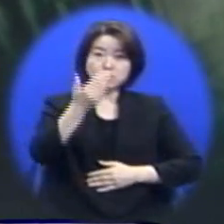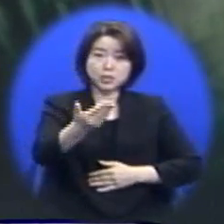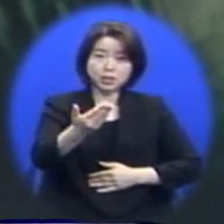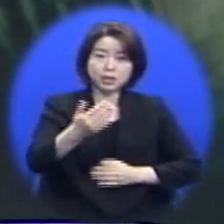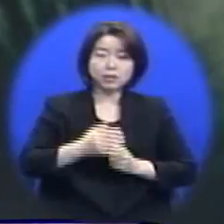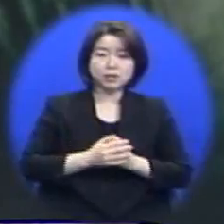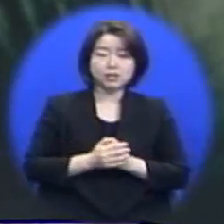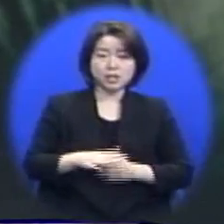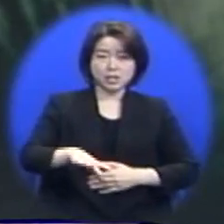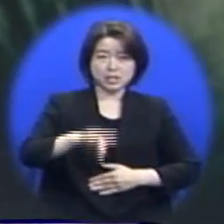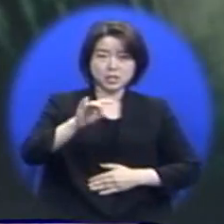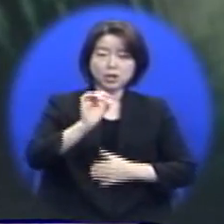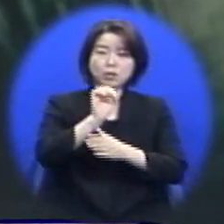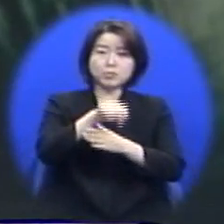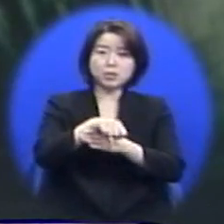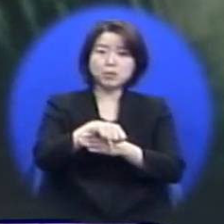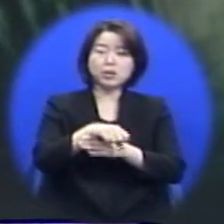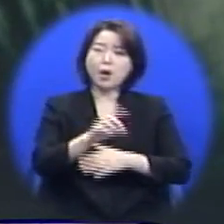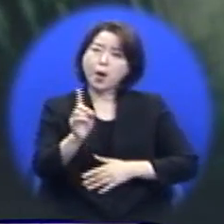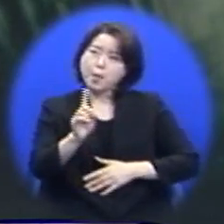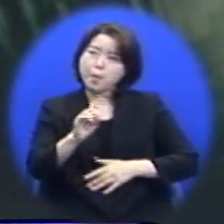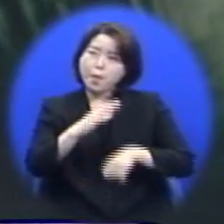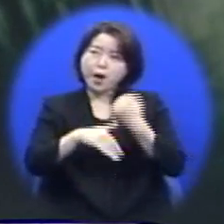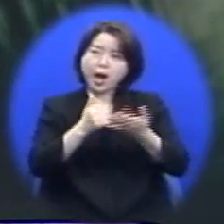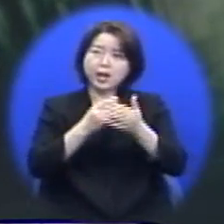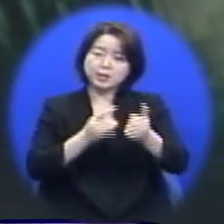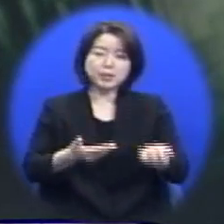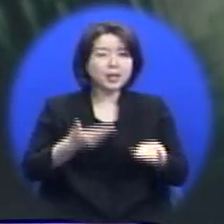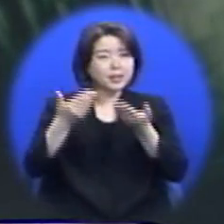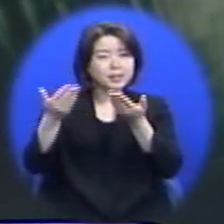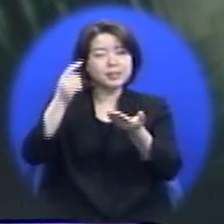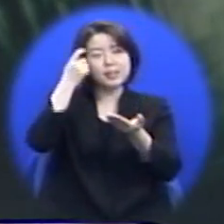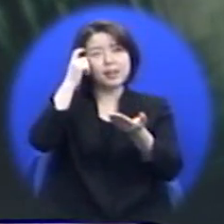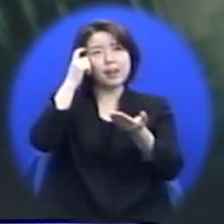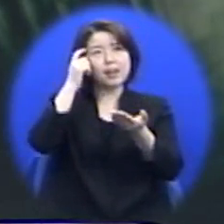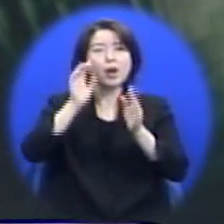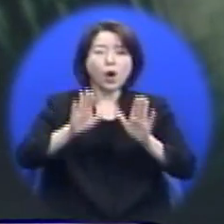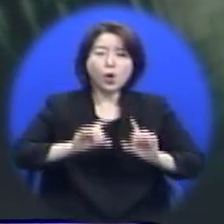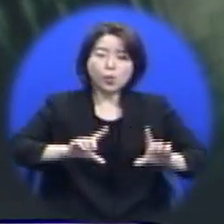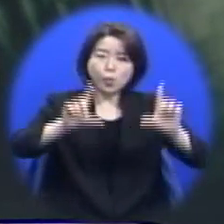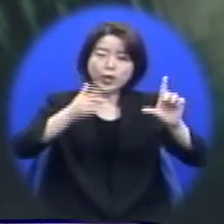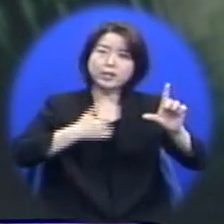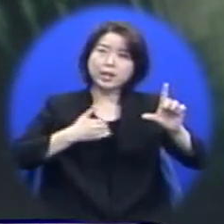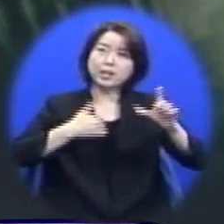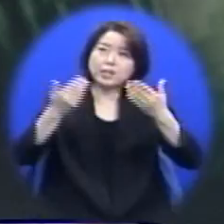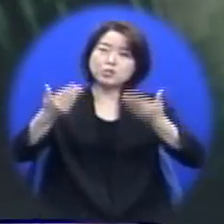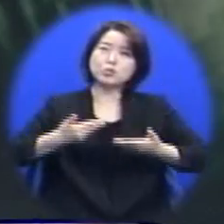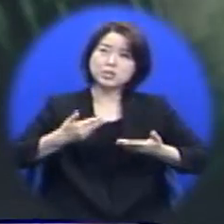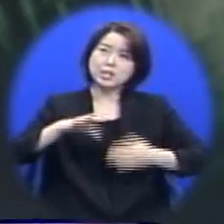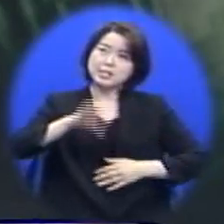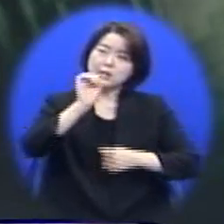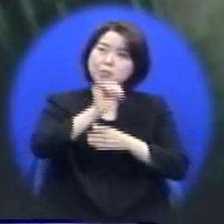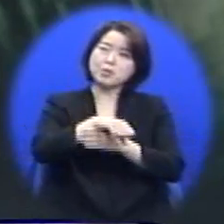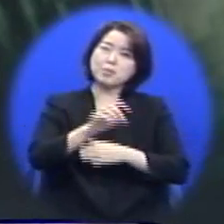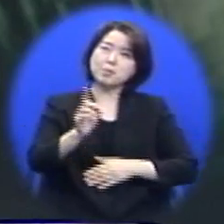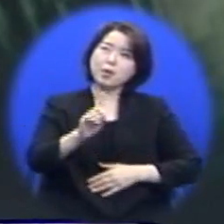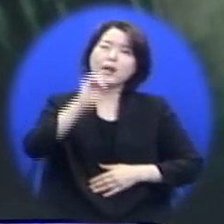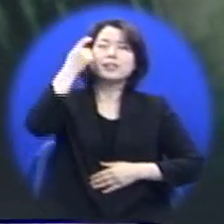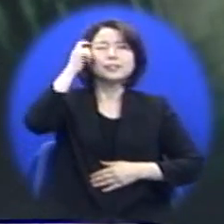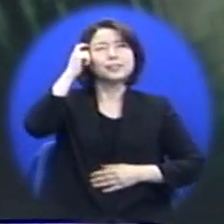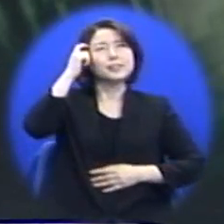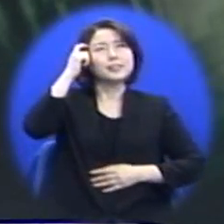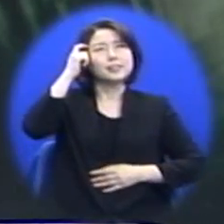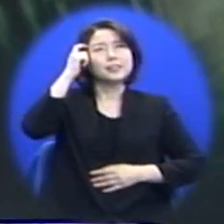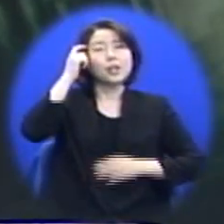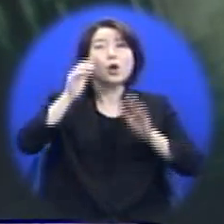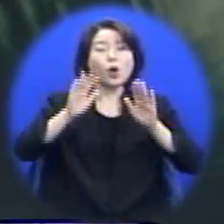열매를 뭘 하나님께 드릴까? 하나님께서 올해 내게 주신 첫 열매가 뭘까? 이렇게 생각하면서 오늘